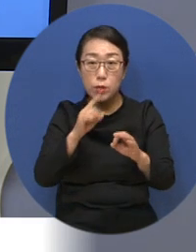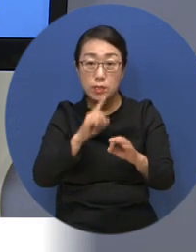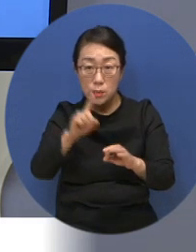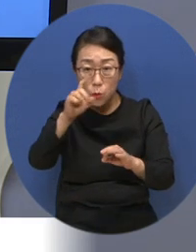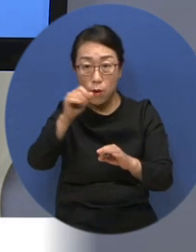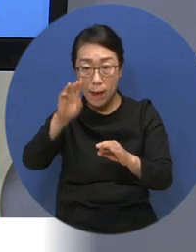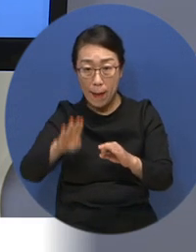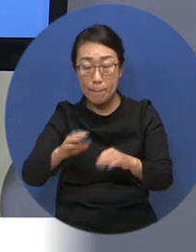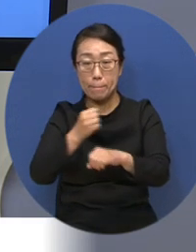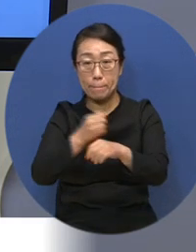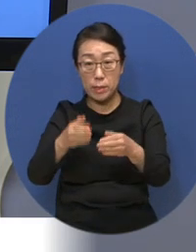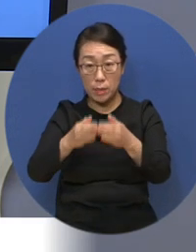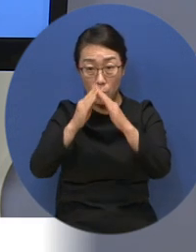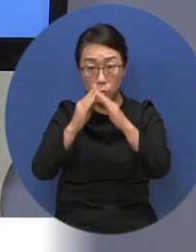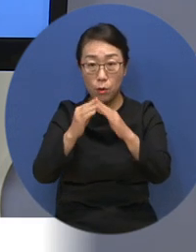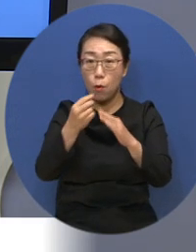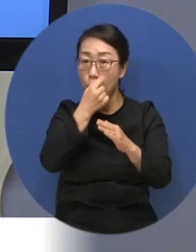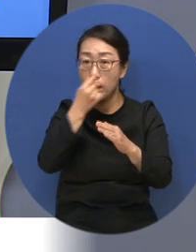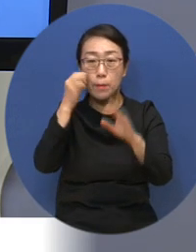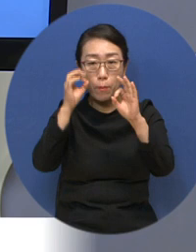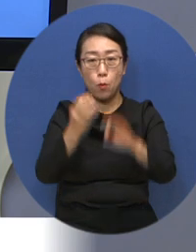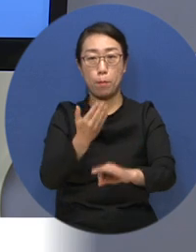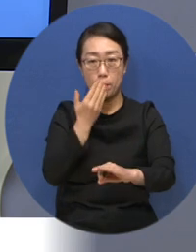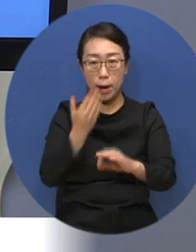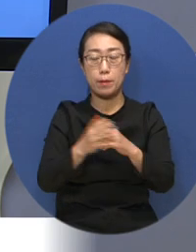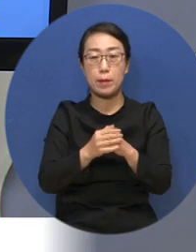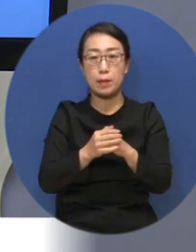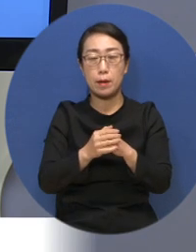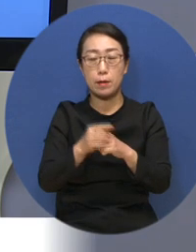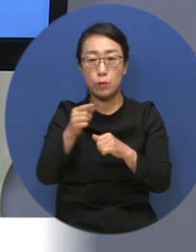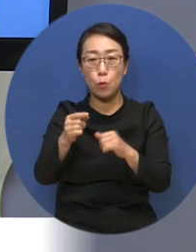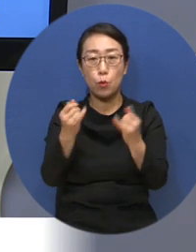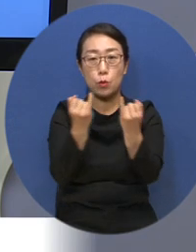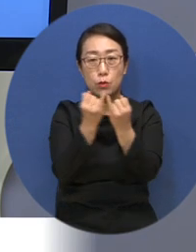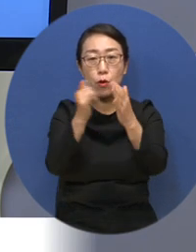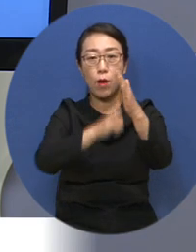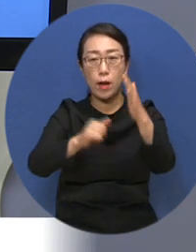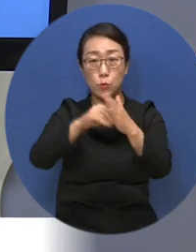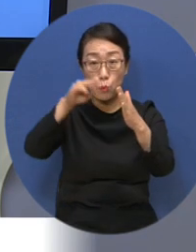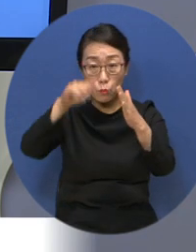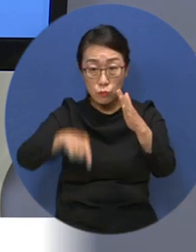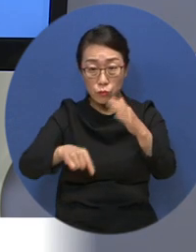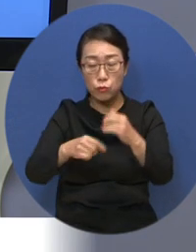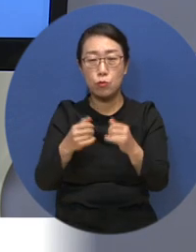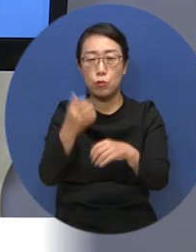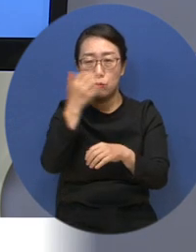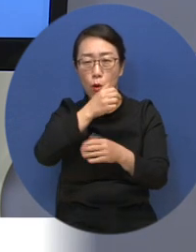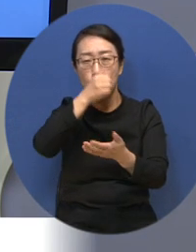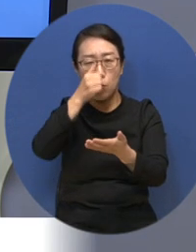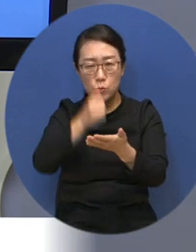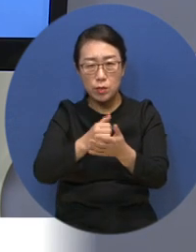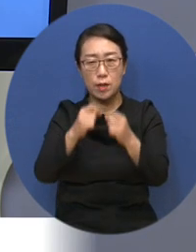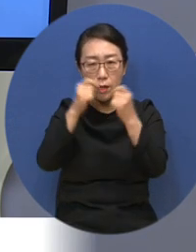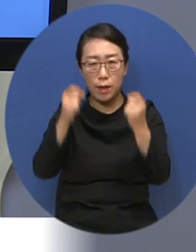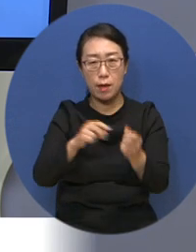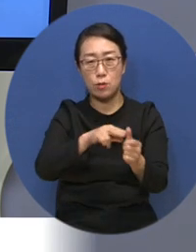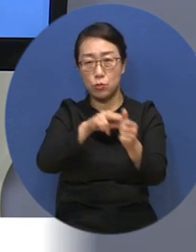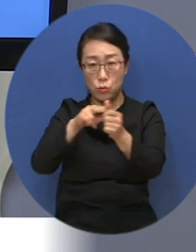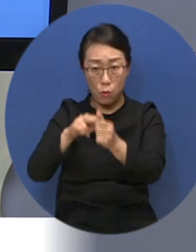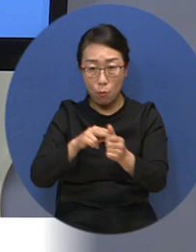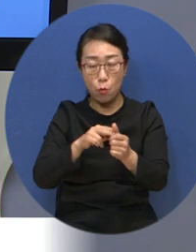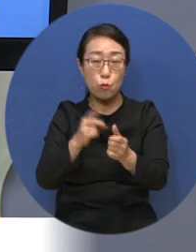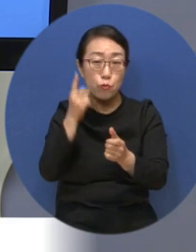통해 고지 내용을 확인할 수 있습니다 한편 여성가족부는 성범죄자 신상정보 모바일 고지